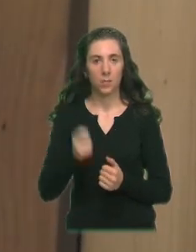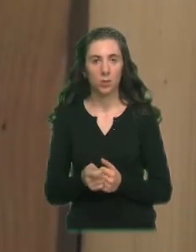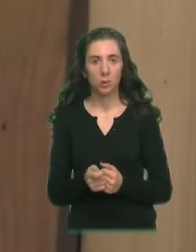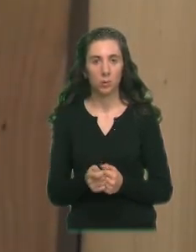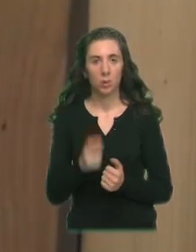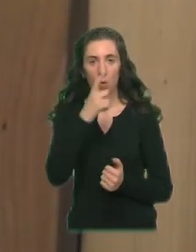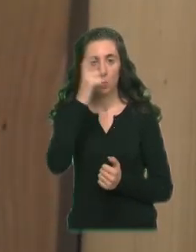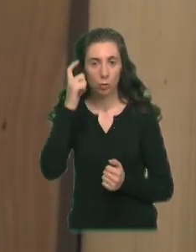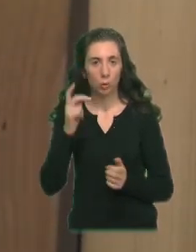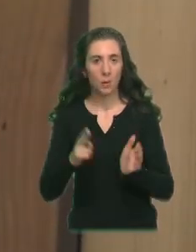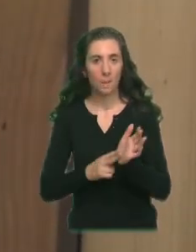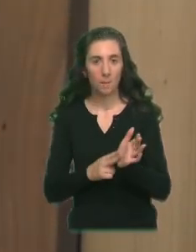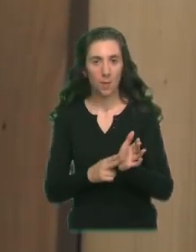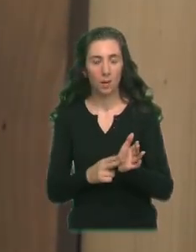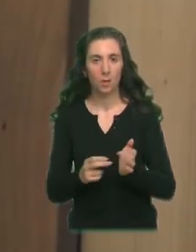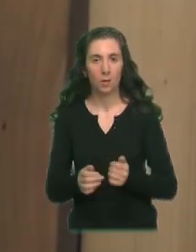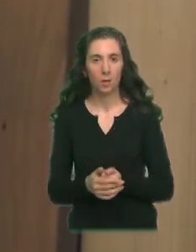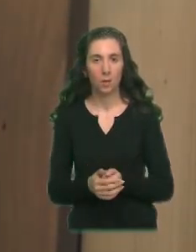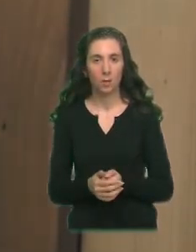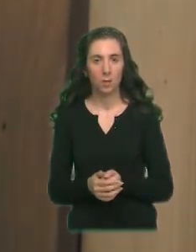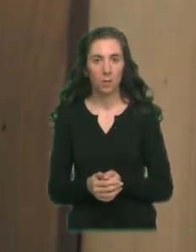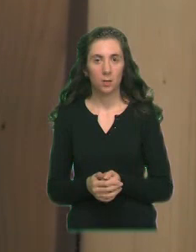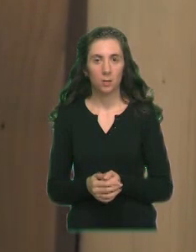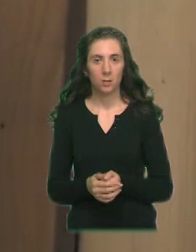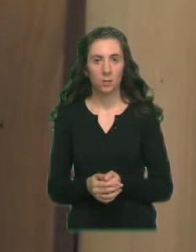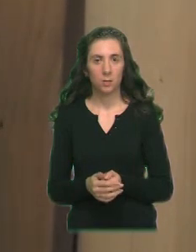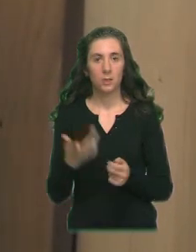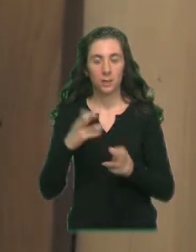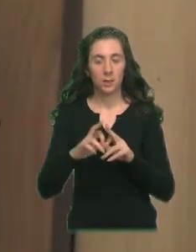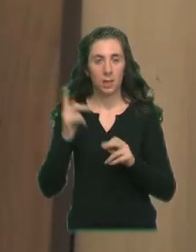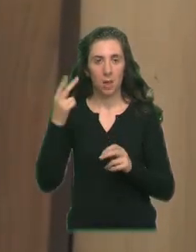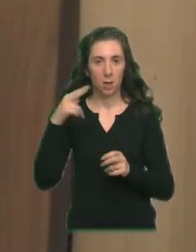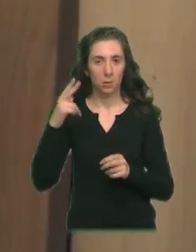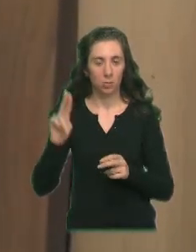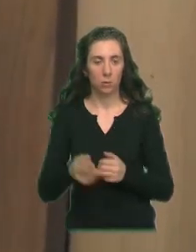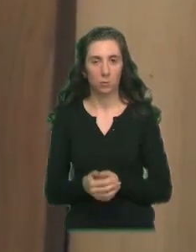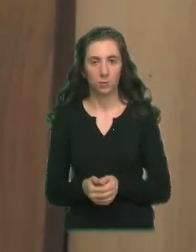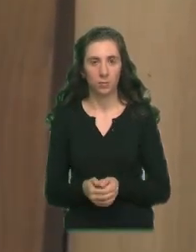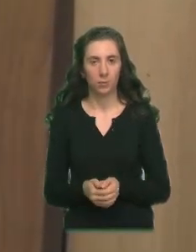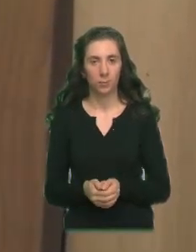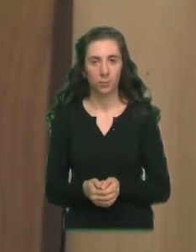ili poštanske marke, ili na, za inozemstvo. Mm-hmm.